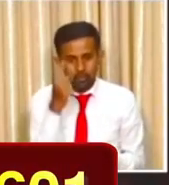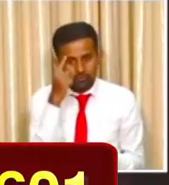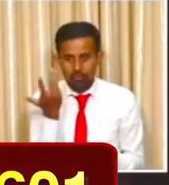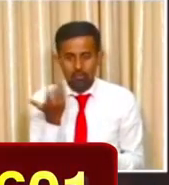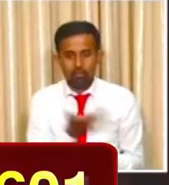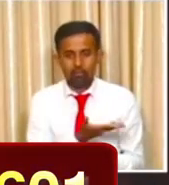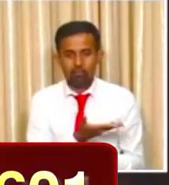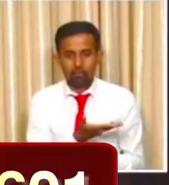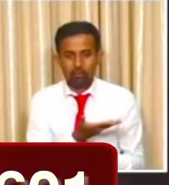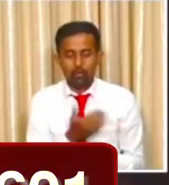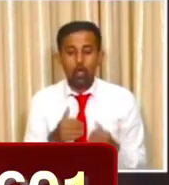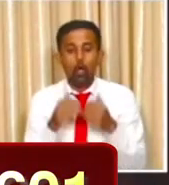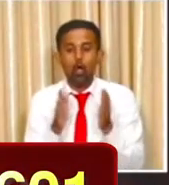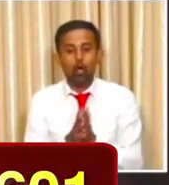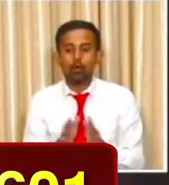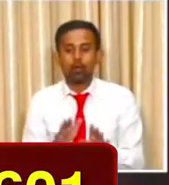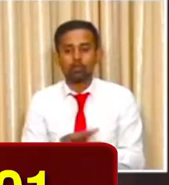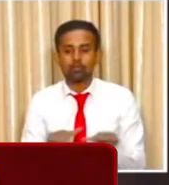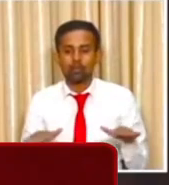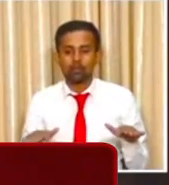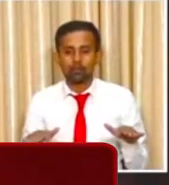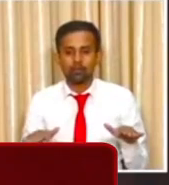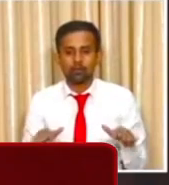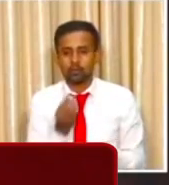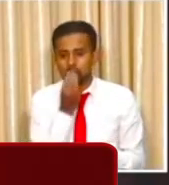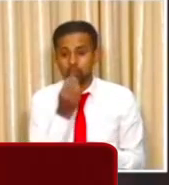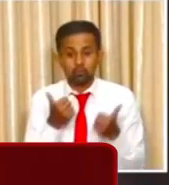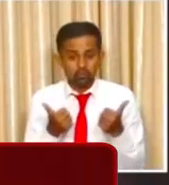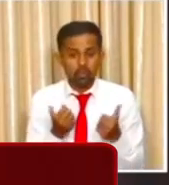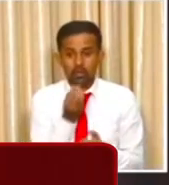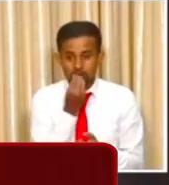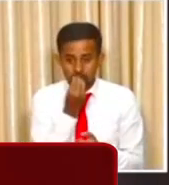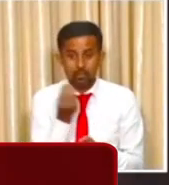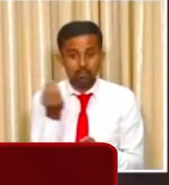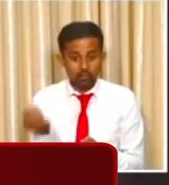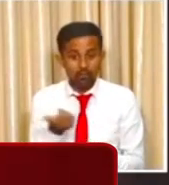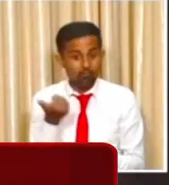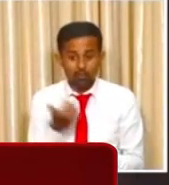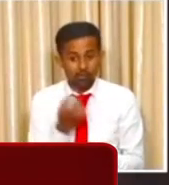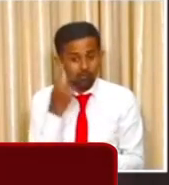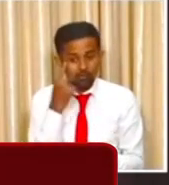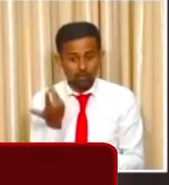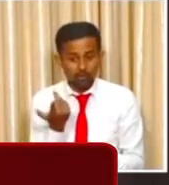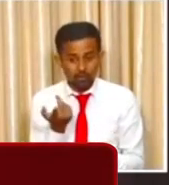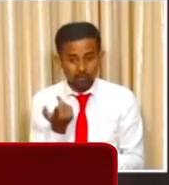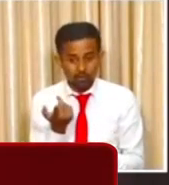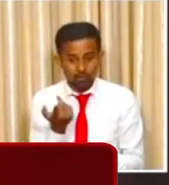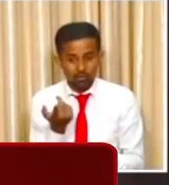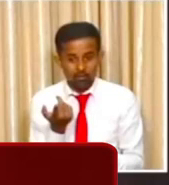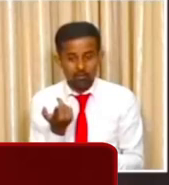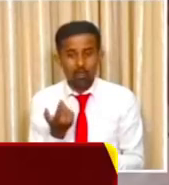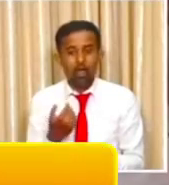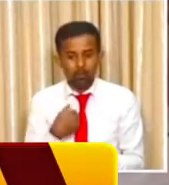මේ සමස්ත දරු පරපුරටම පෝෂදායි ආහාර වේලක් ලබා දීමේ වැදගත්කම ඔබතුමා හිතන්නේ නැද්ද ඒක වැදගත් කියලා? දන්නෝ